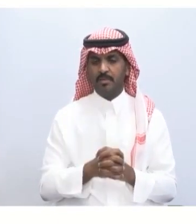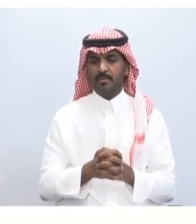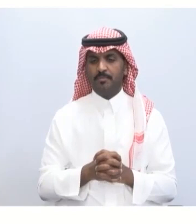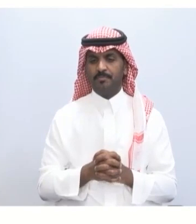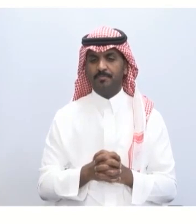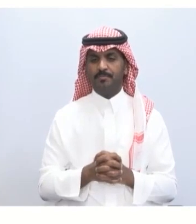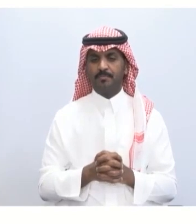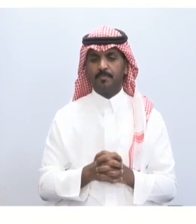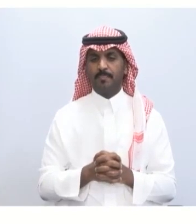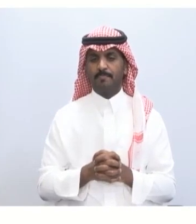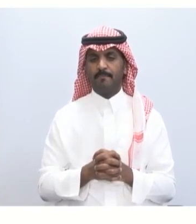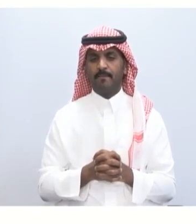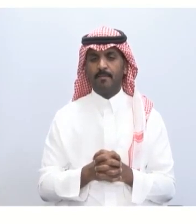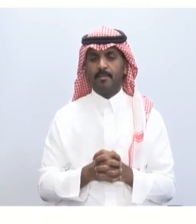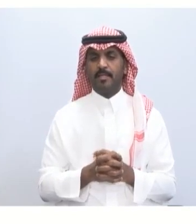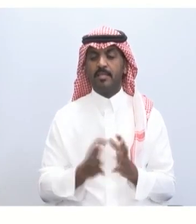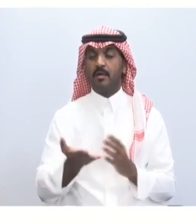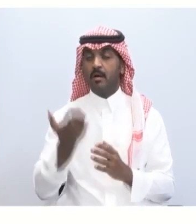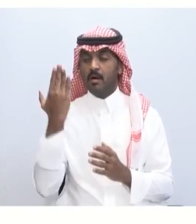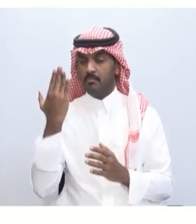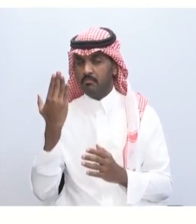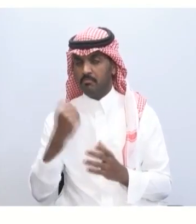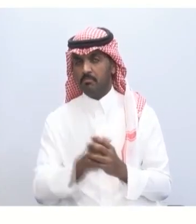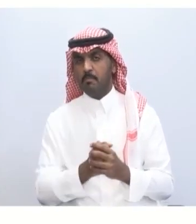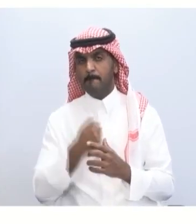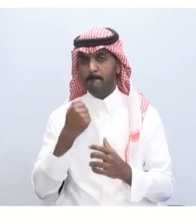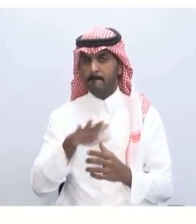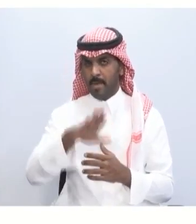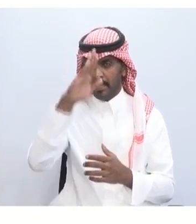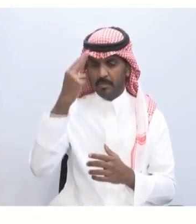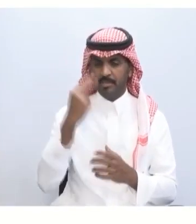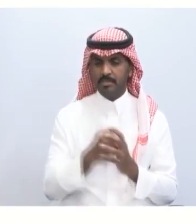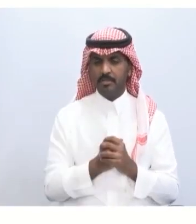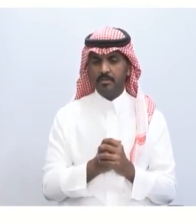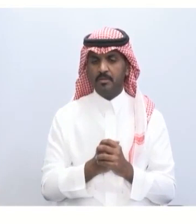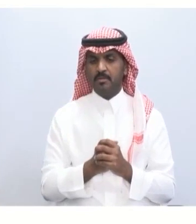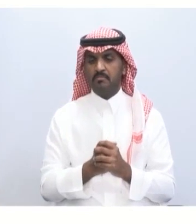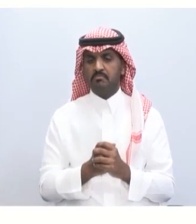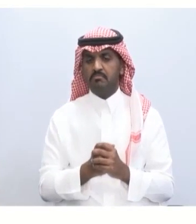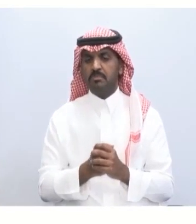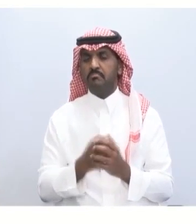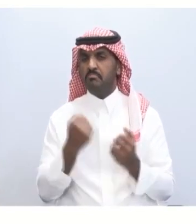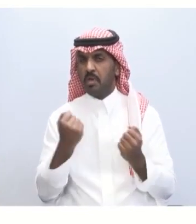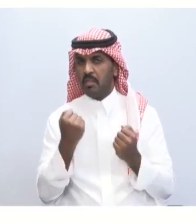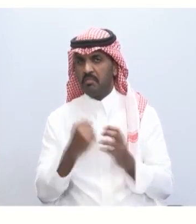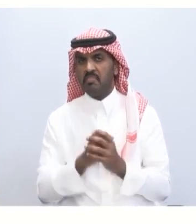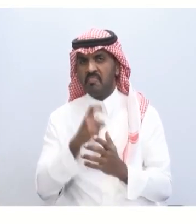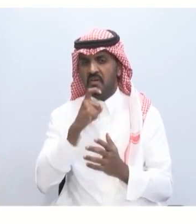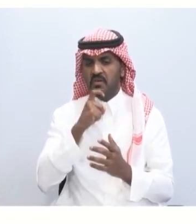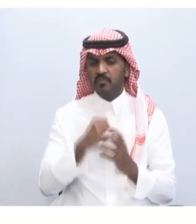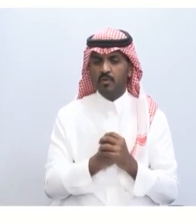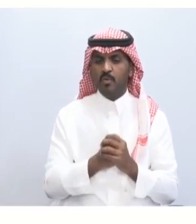السهل ابنائي وبنات الطلاب اذ قام الملك عبد العزيز بامكانات ضعيفه